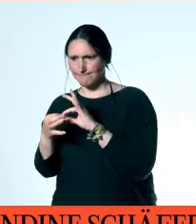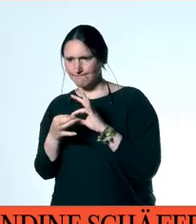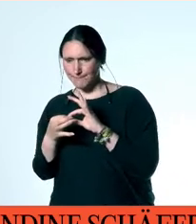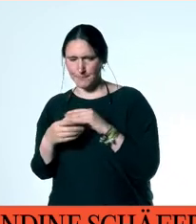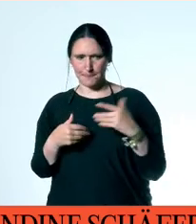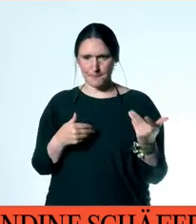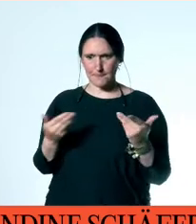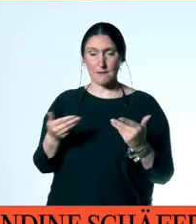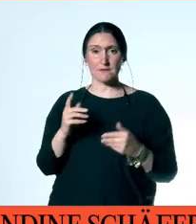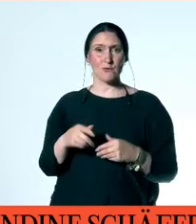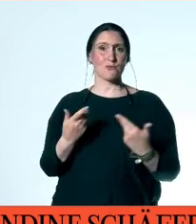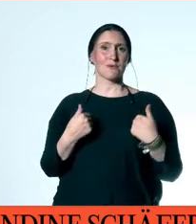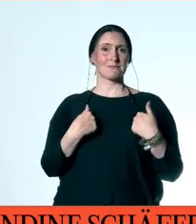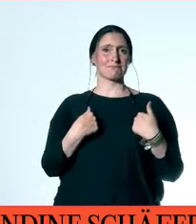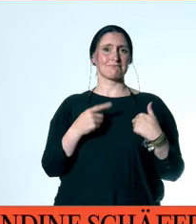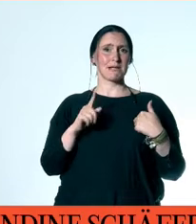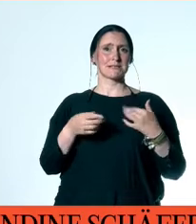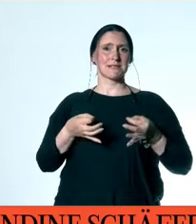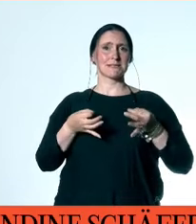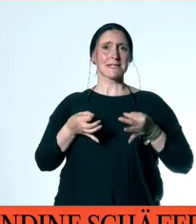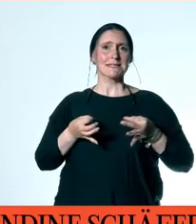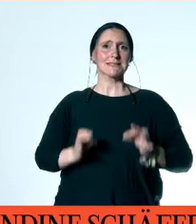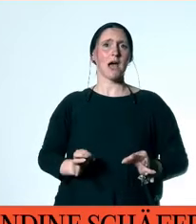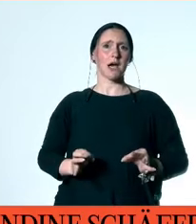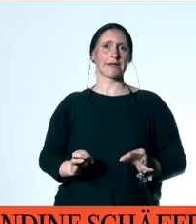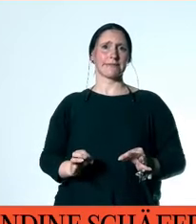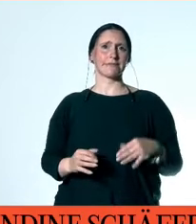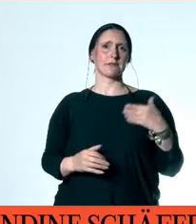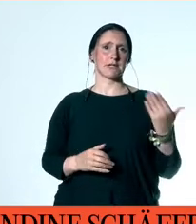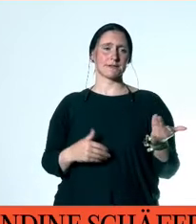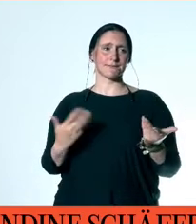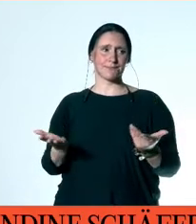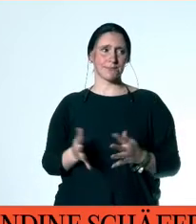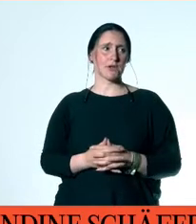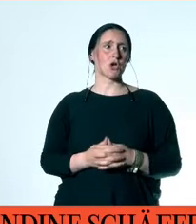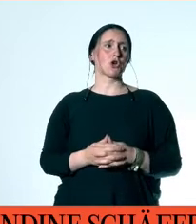natürlich ganz geprägt von